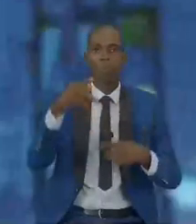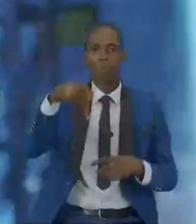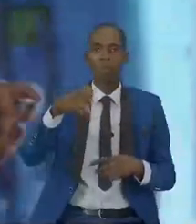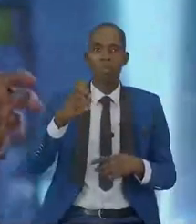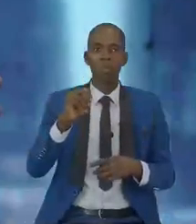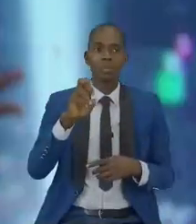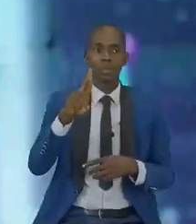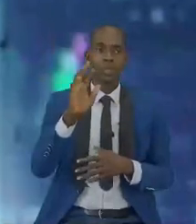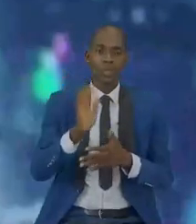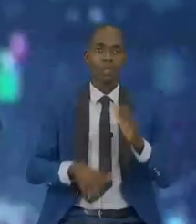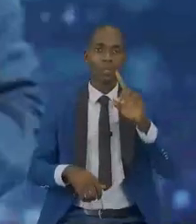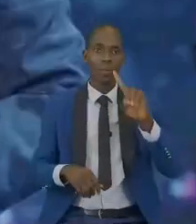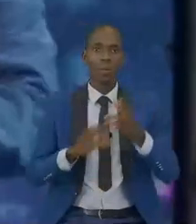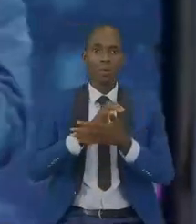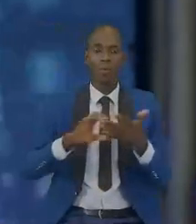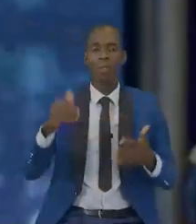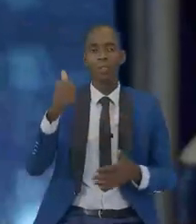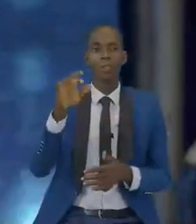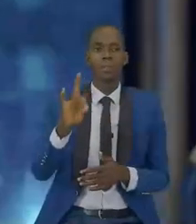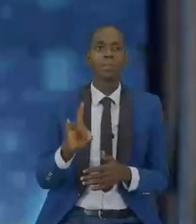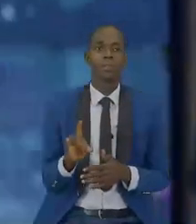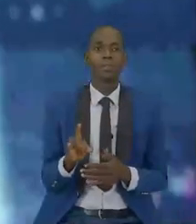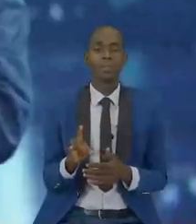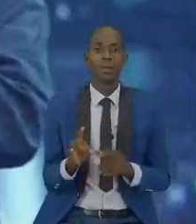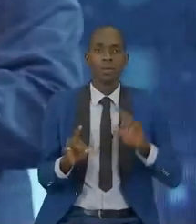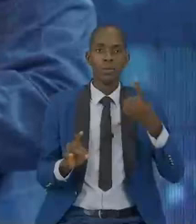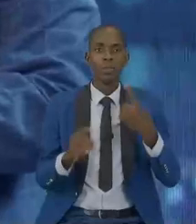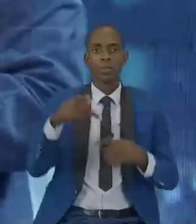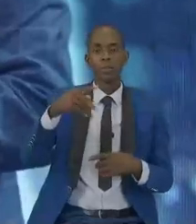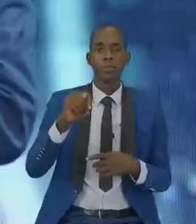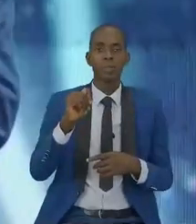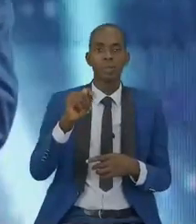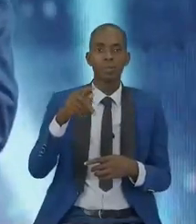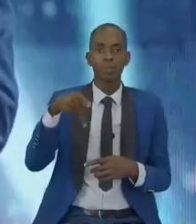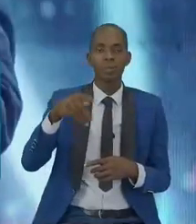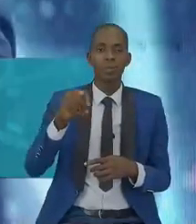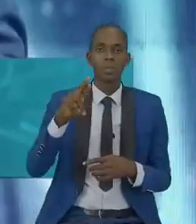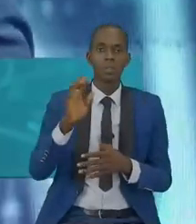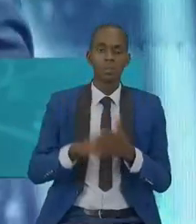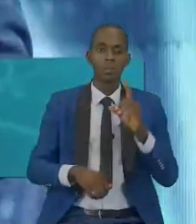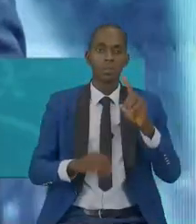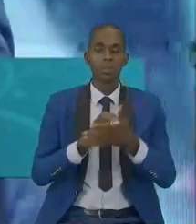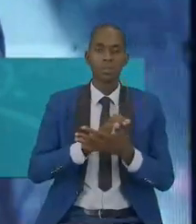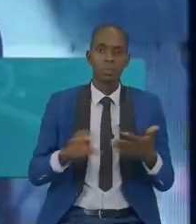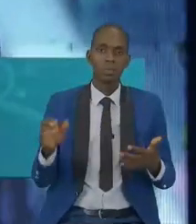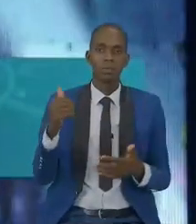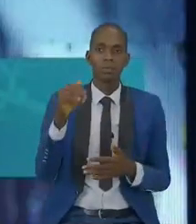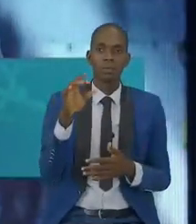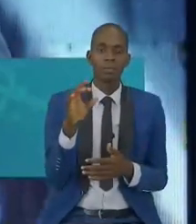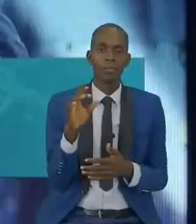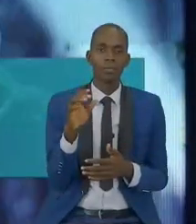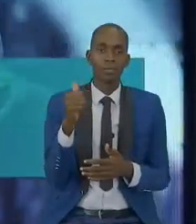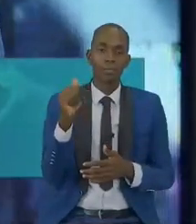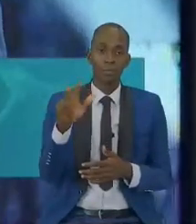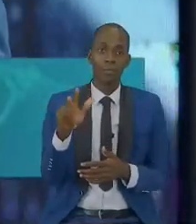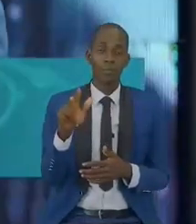c'est dit en 1 Pierre chapitre 1, 1 Pierre 1, 18. 1 Pierre 1,